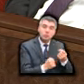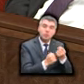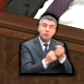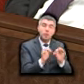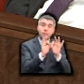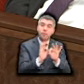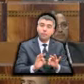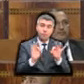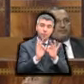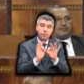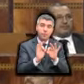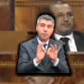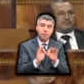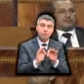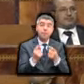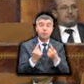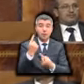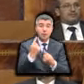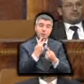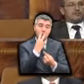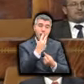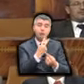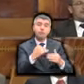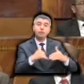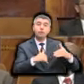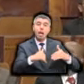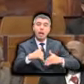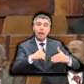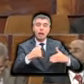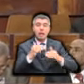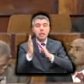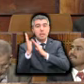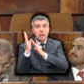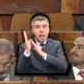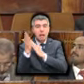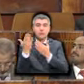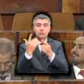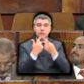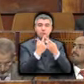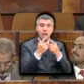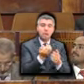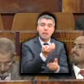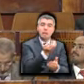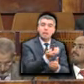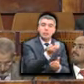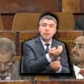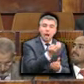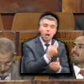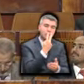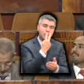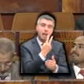هؤلاء وهم يعني يفترشون الأرض تغطيهم السماء، يتسولون ليحصلون